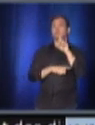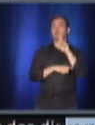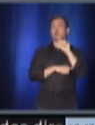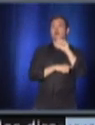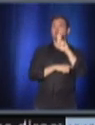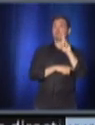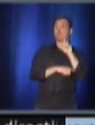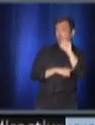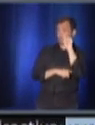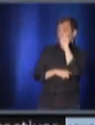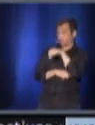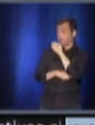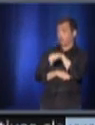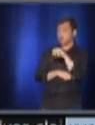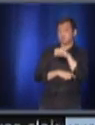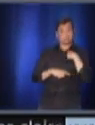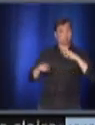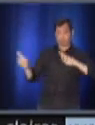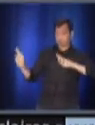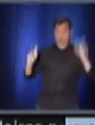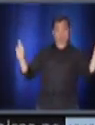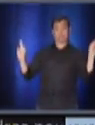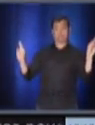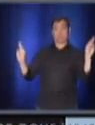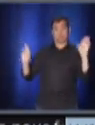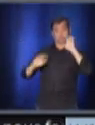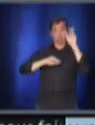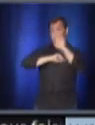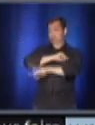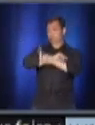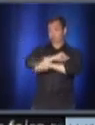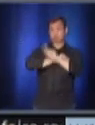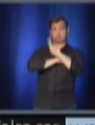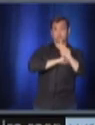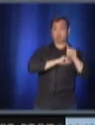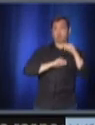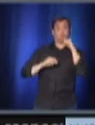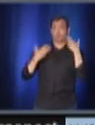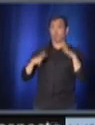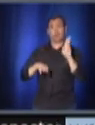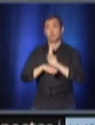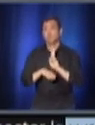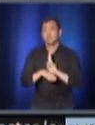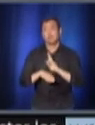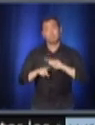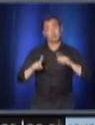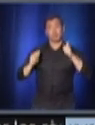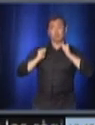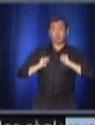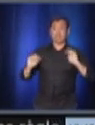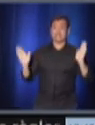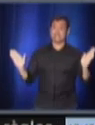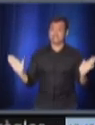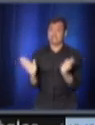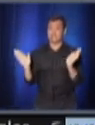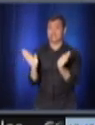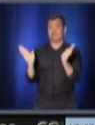aux gens que je veux les convaincre avant d'imposer des consignes.